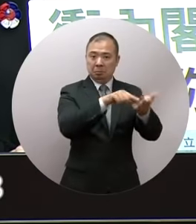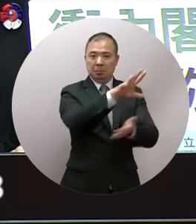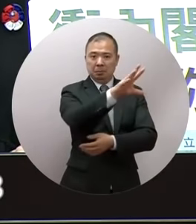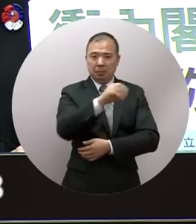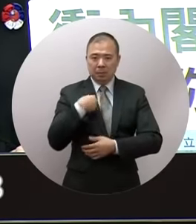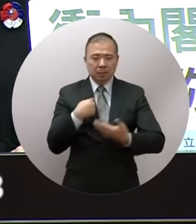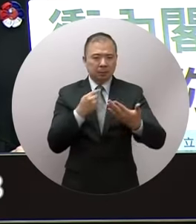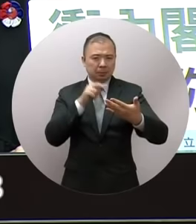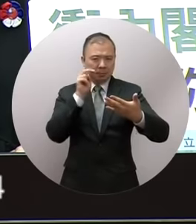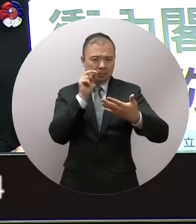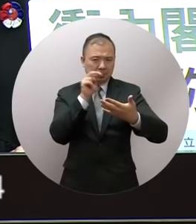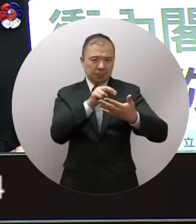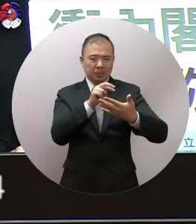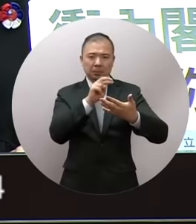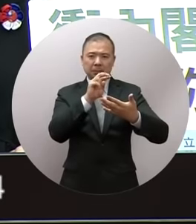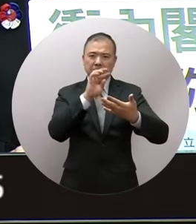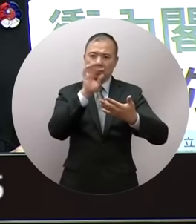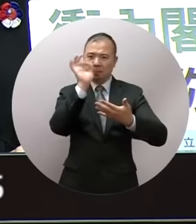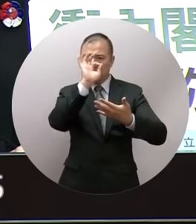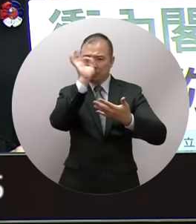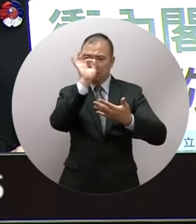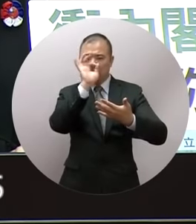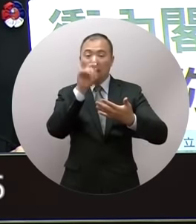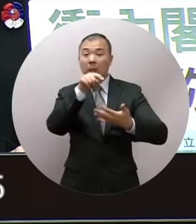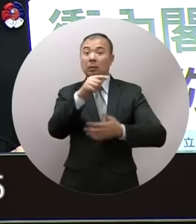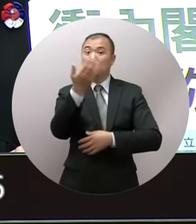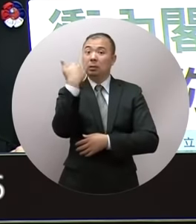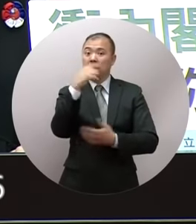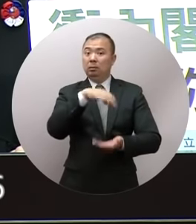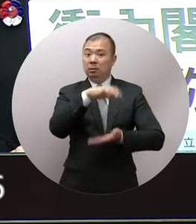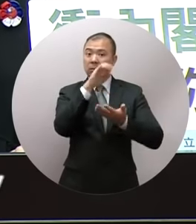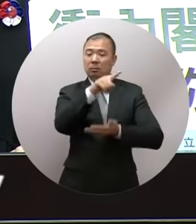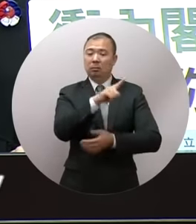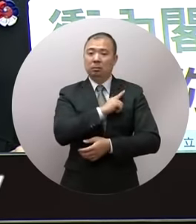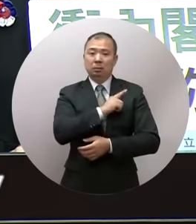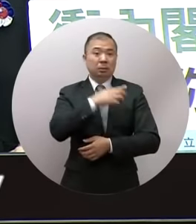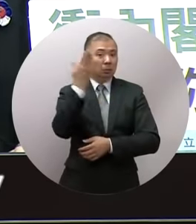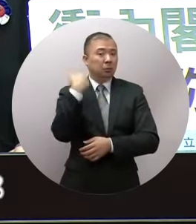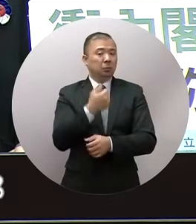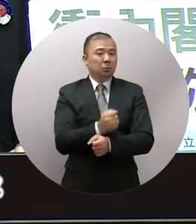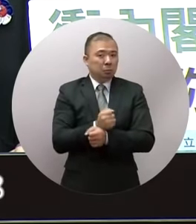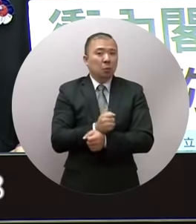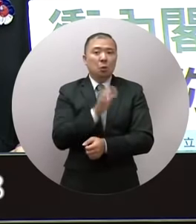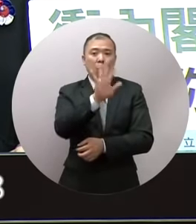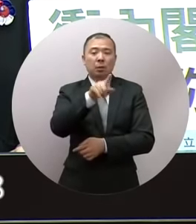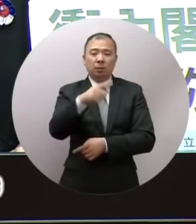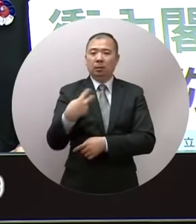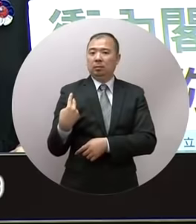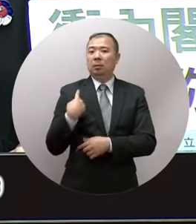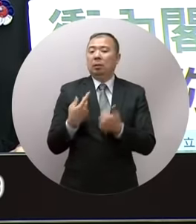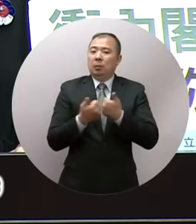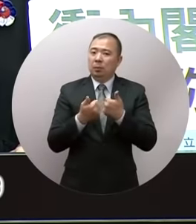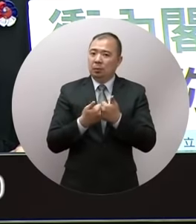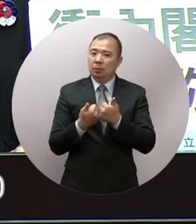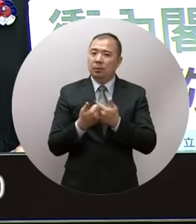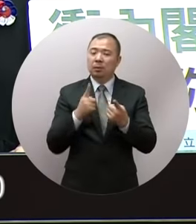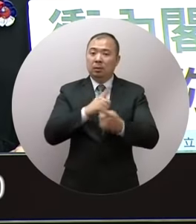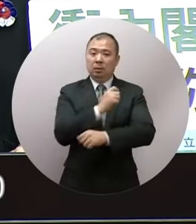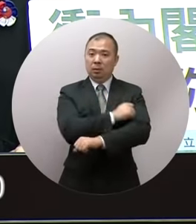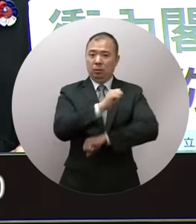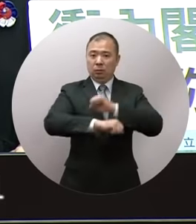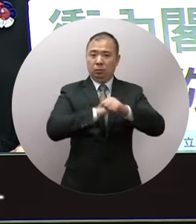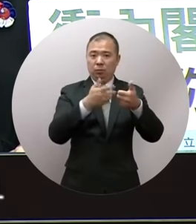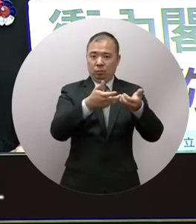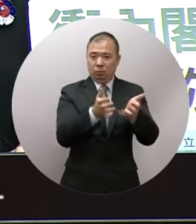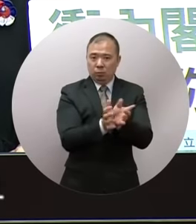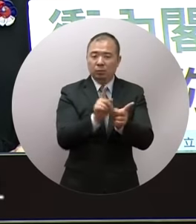了说，其实您早就注意到这个问题了，而且在前天就已经开会了，也要求这些劳动部啊